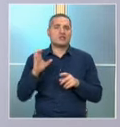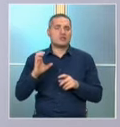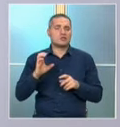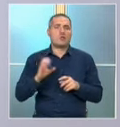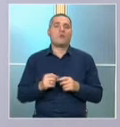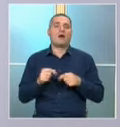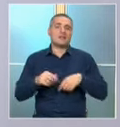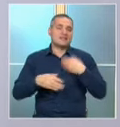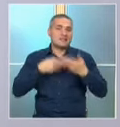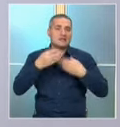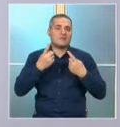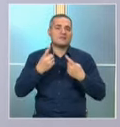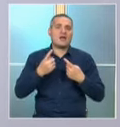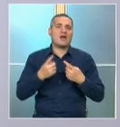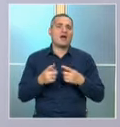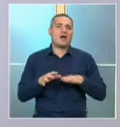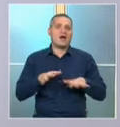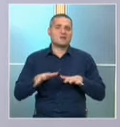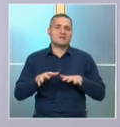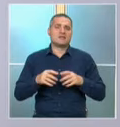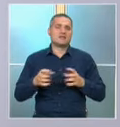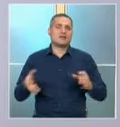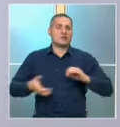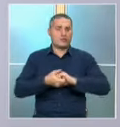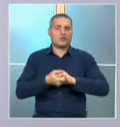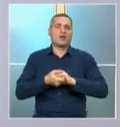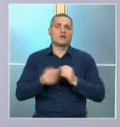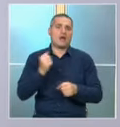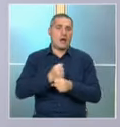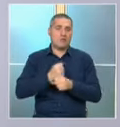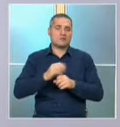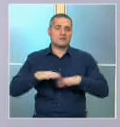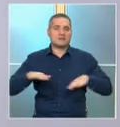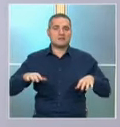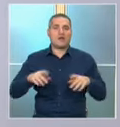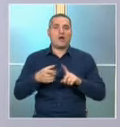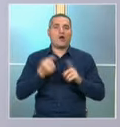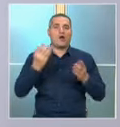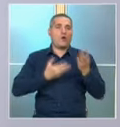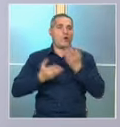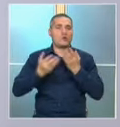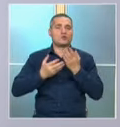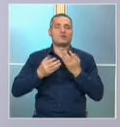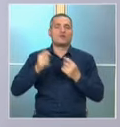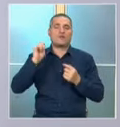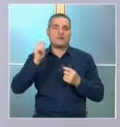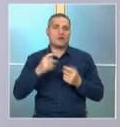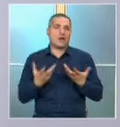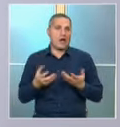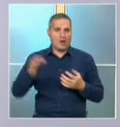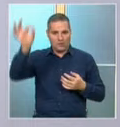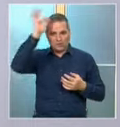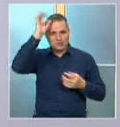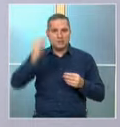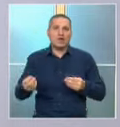Днес разказваме за една от инициативите на сдружението, а именно работата с деца от училищата в Кюстендил. Как